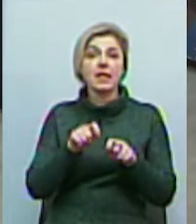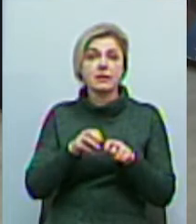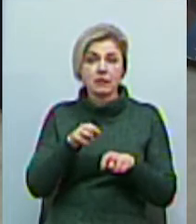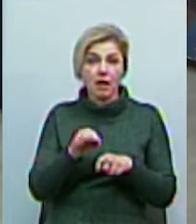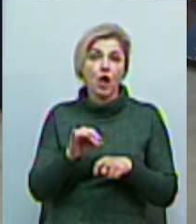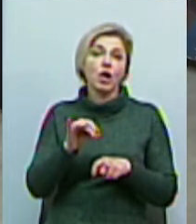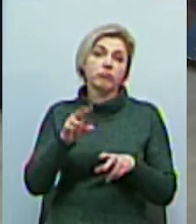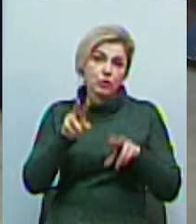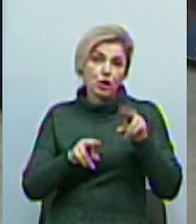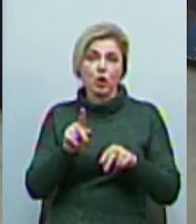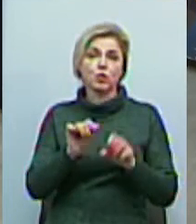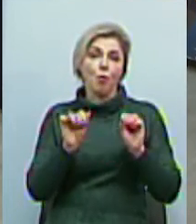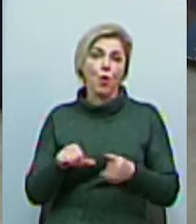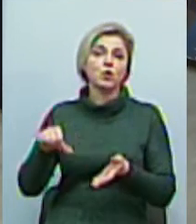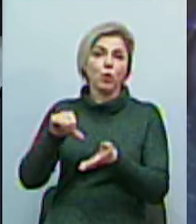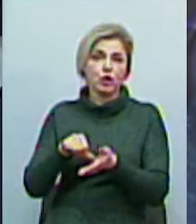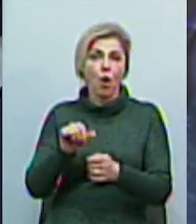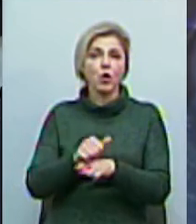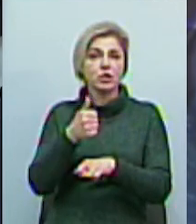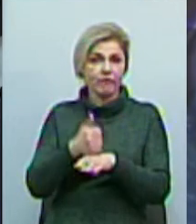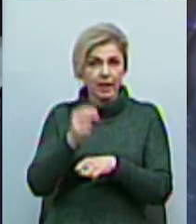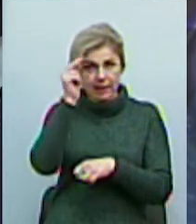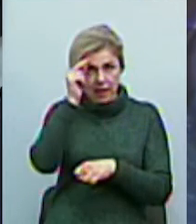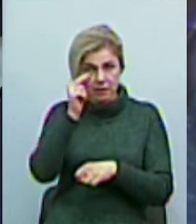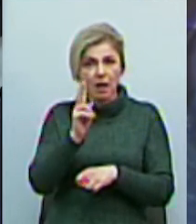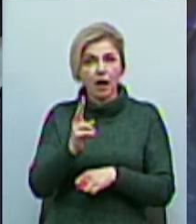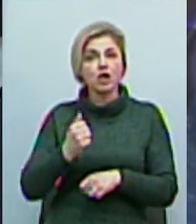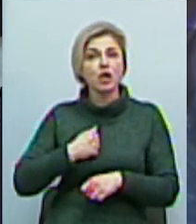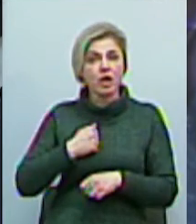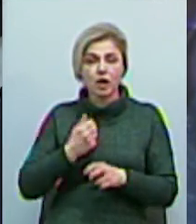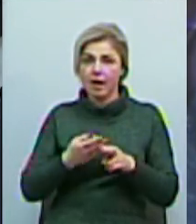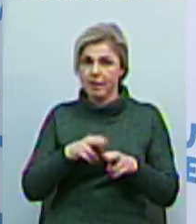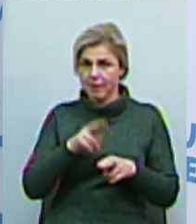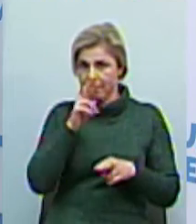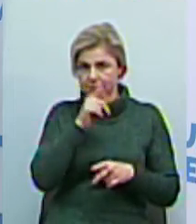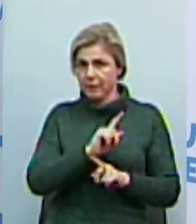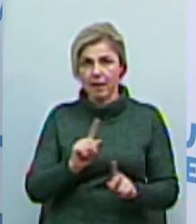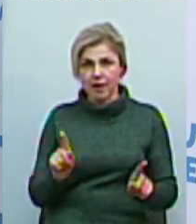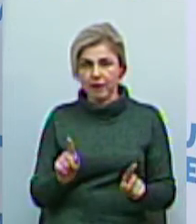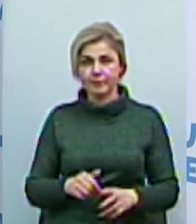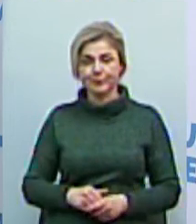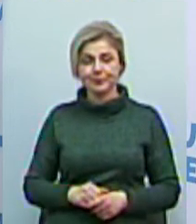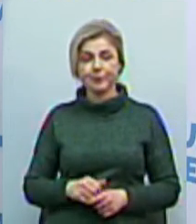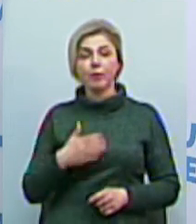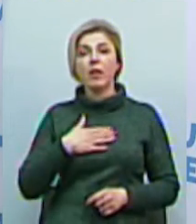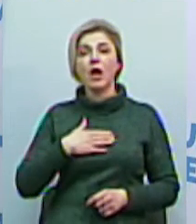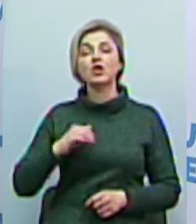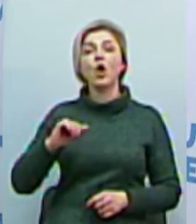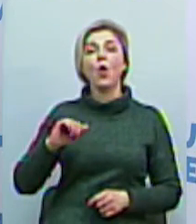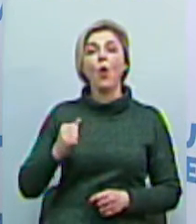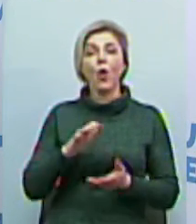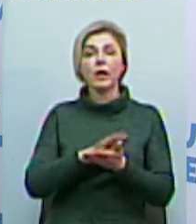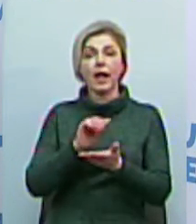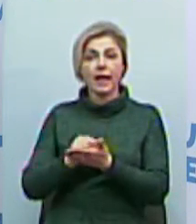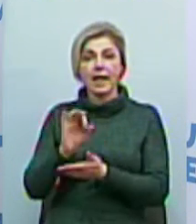взяти участь в основній сесії. На жаль, це не так. Не так. Наші колеги з Полтави присвятили